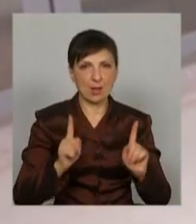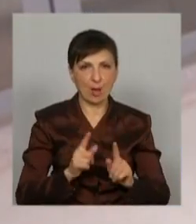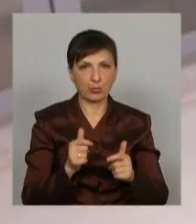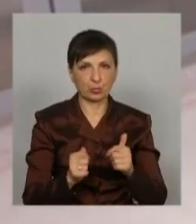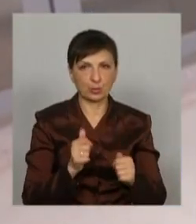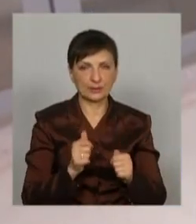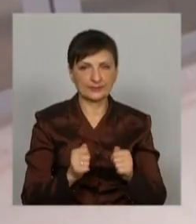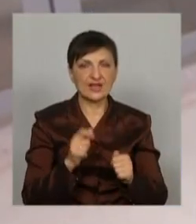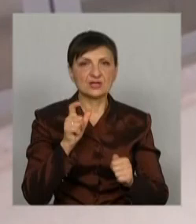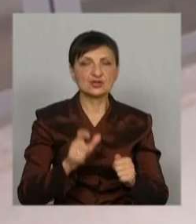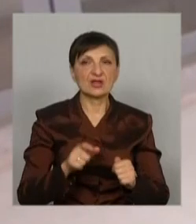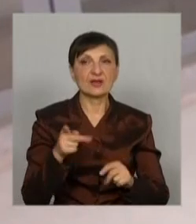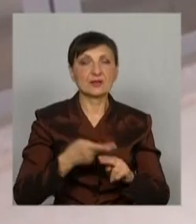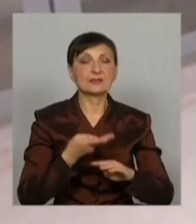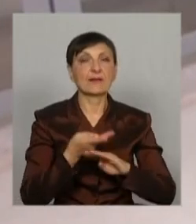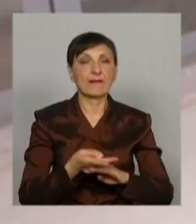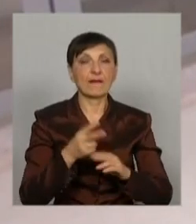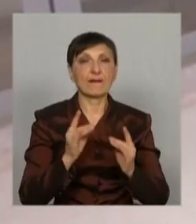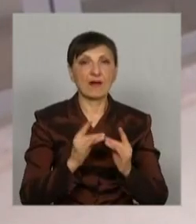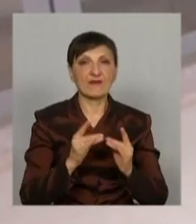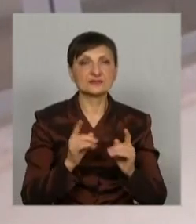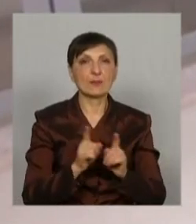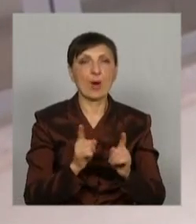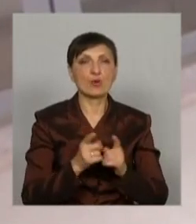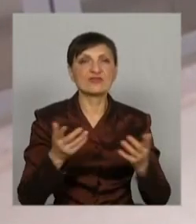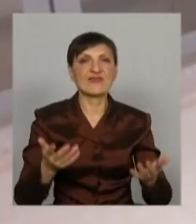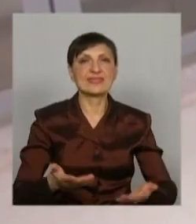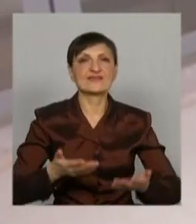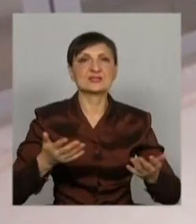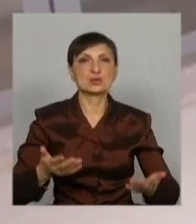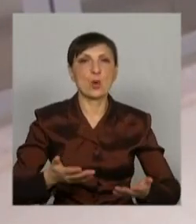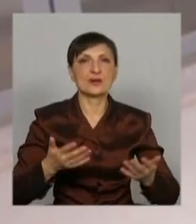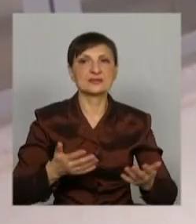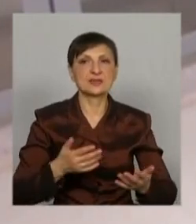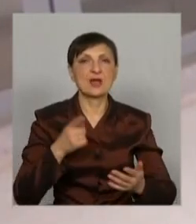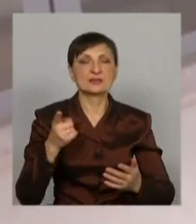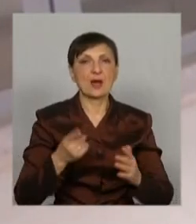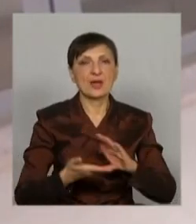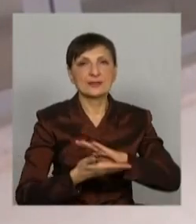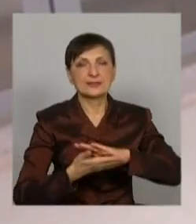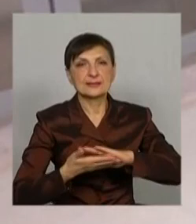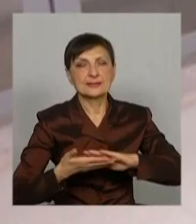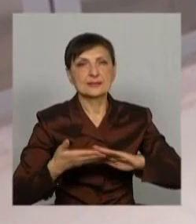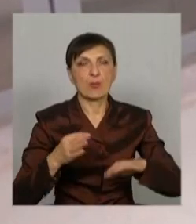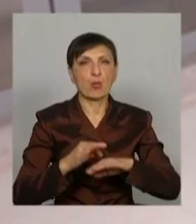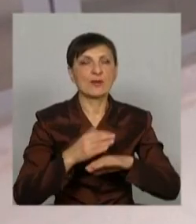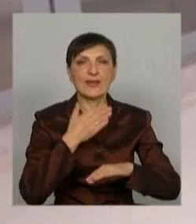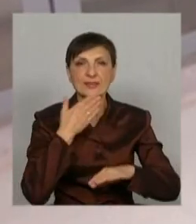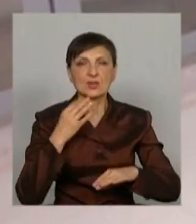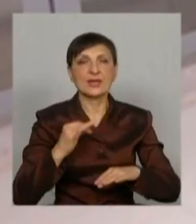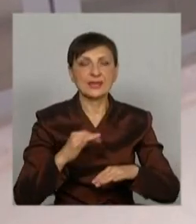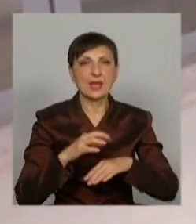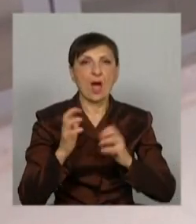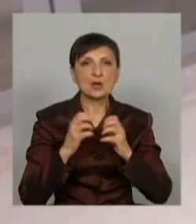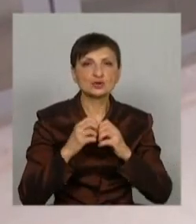пациент будучи на данной кровати находится словно в невесомости на ней не образовываются пролежней и при этом подсушиваются